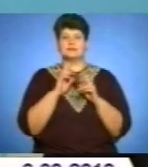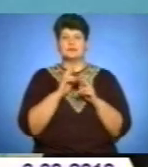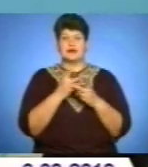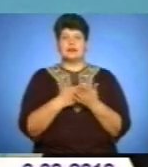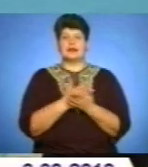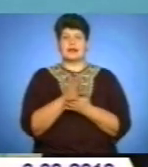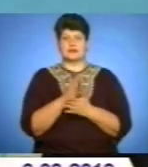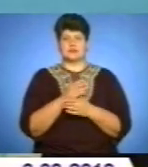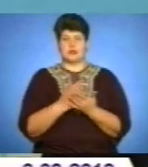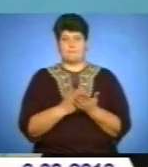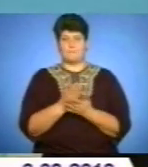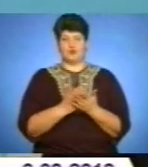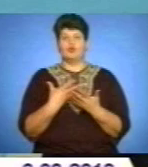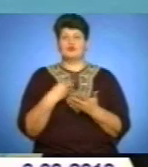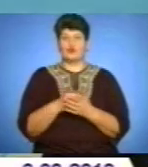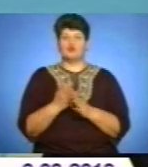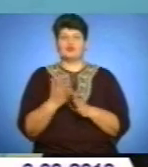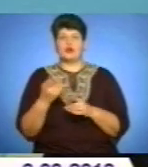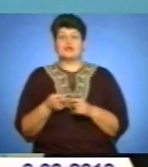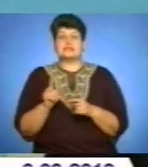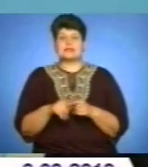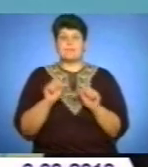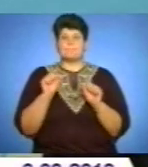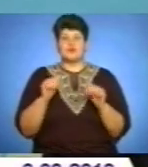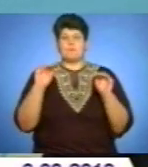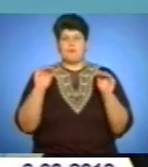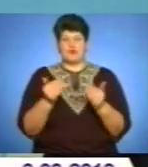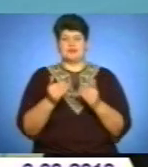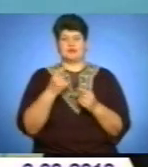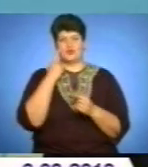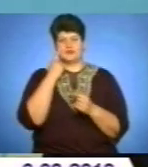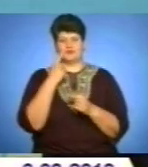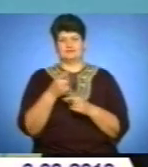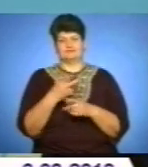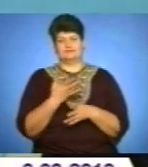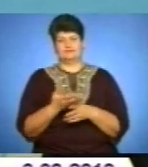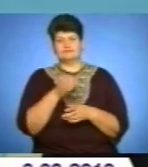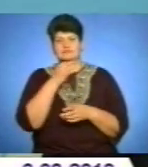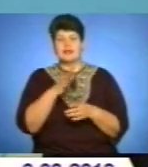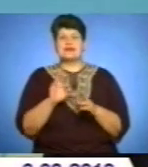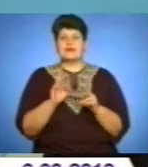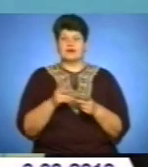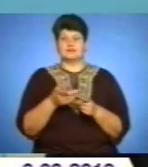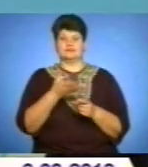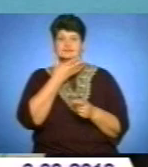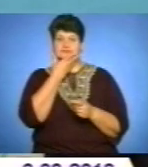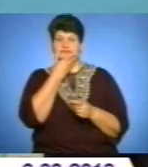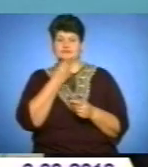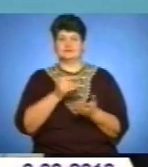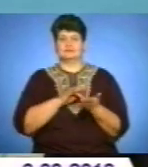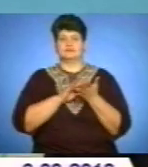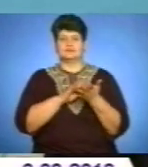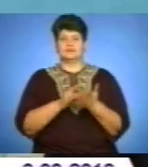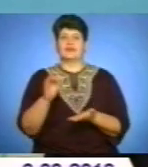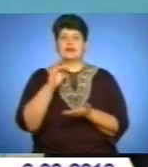якісних послуг. У свою чергу, це може понизити оцінку Тернопільщини як привабливого туристичного